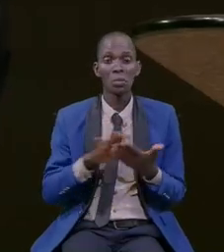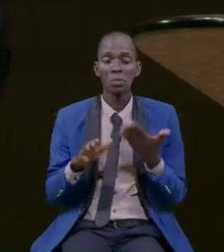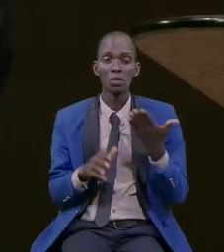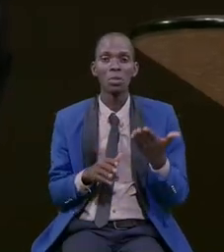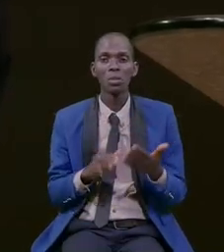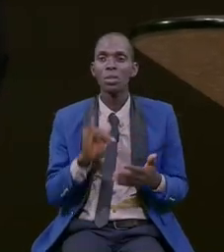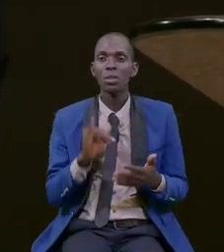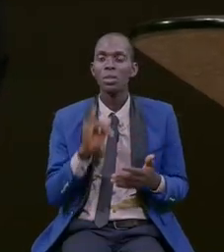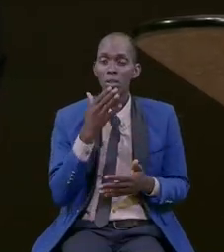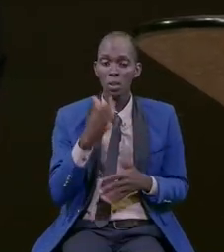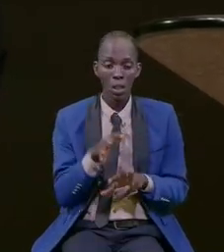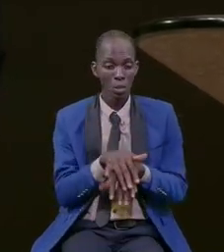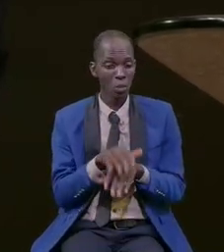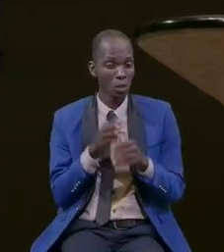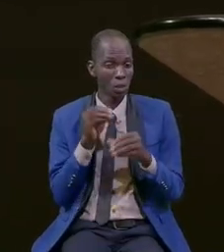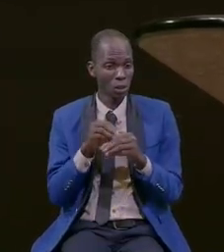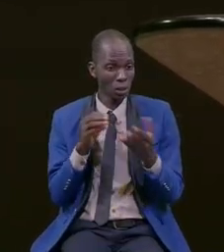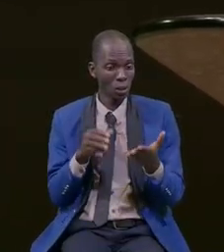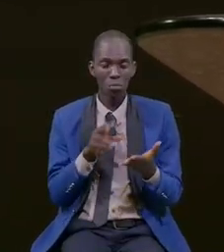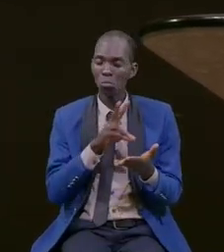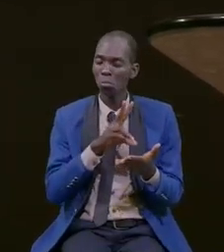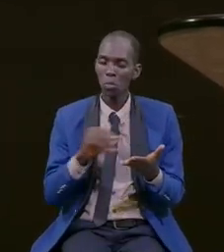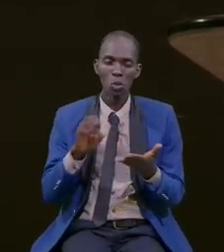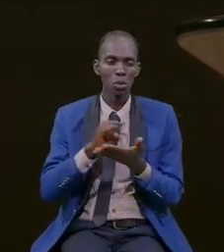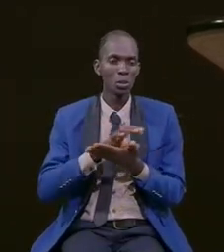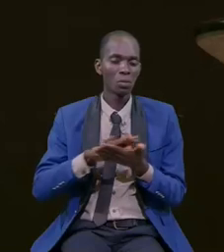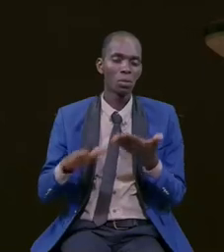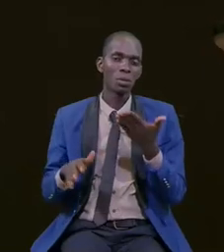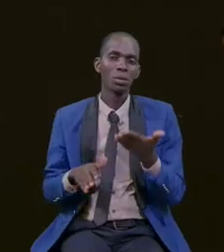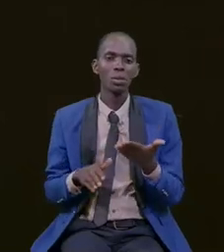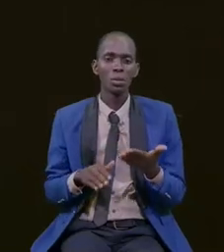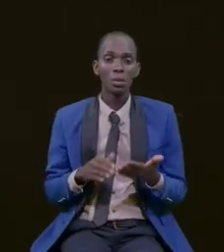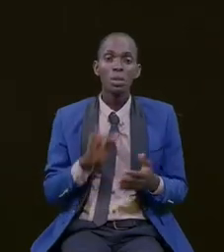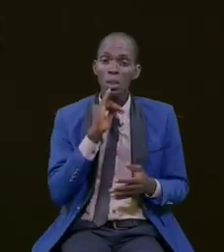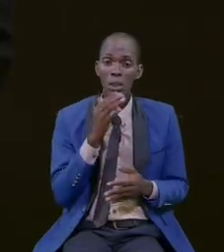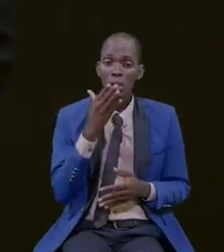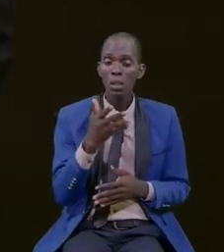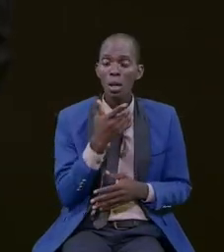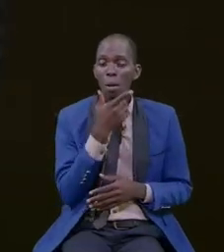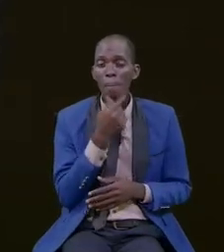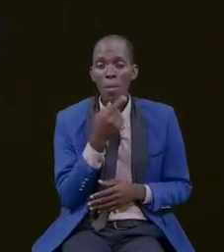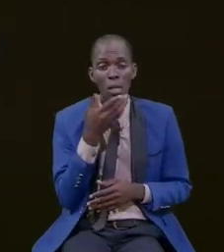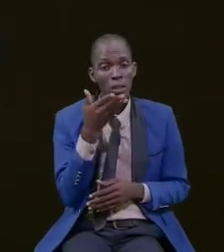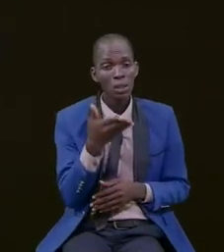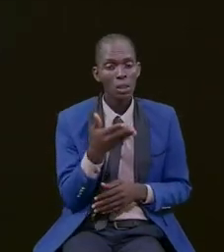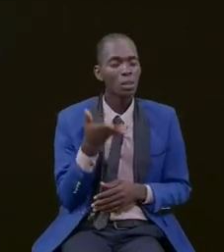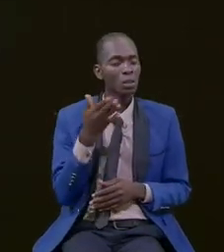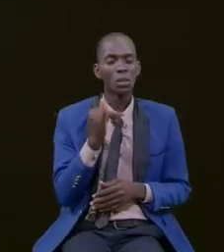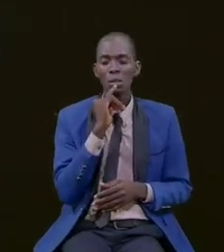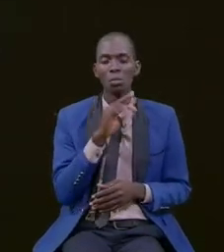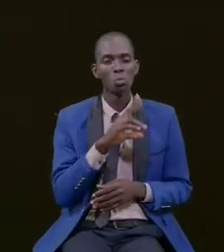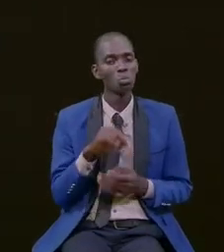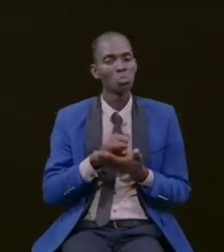là il y a pas de sanctification là est-ce qu'il y a des prétens des prétenensions là il y a pas de sanctification